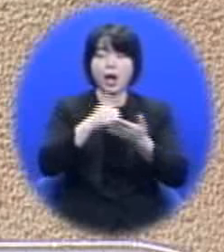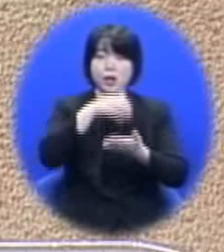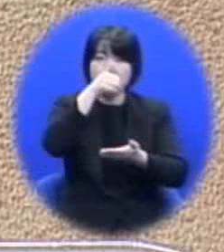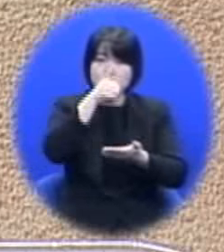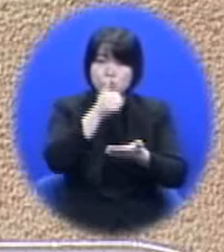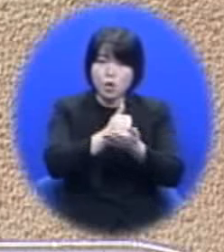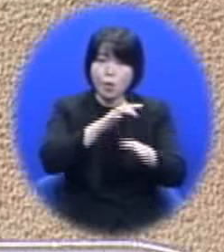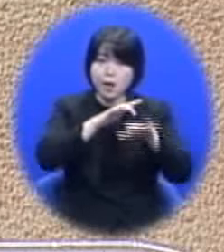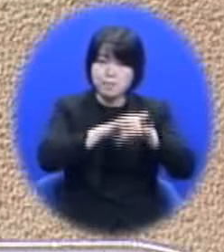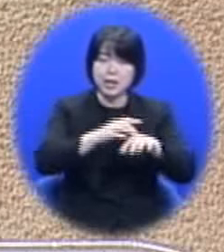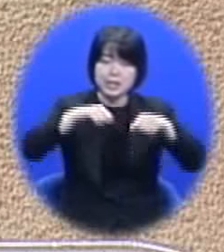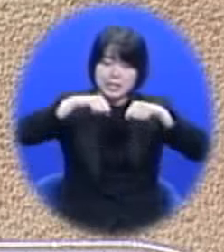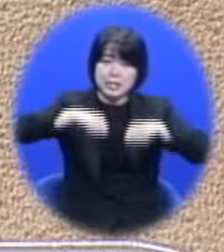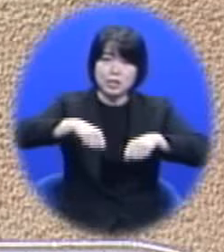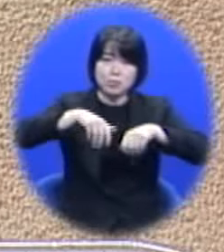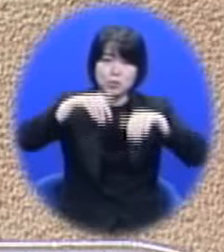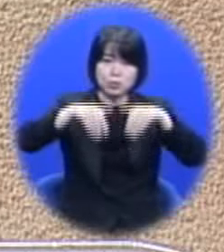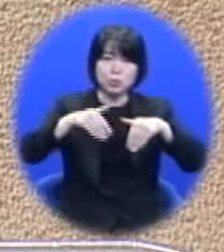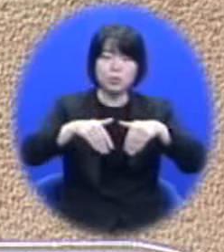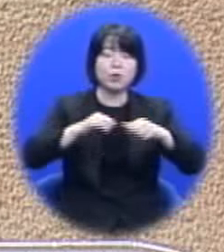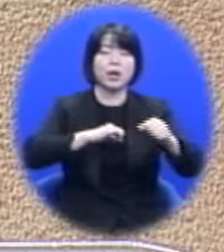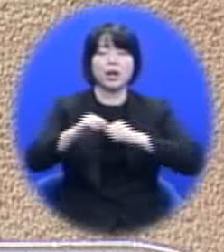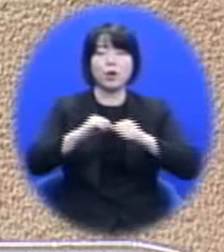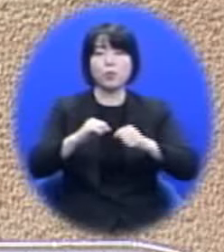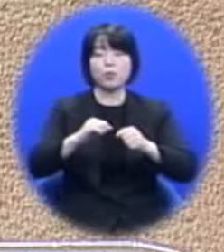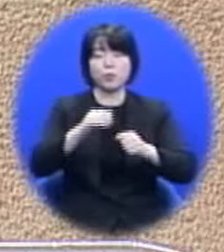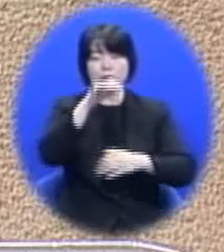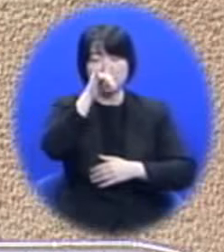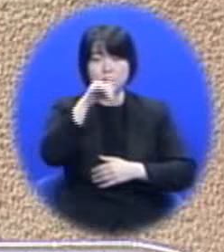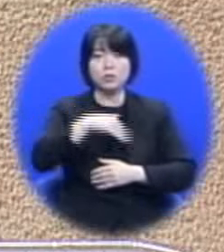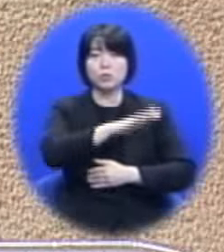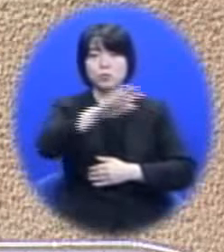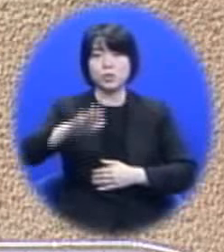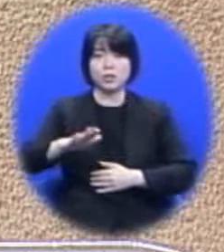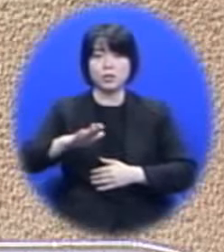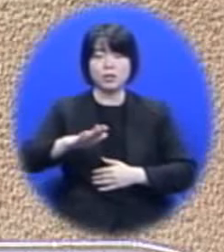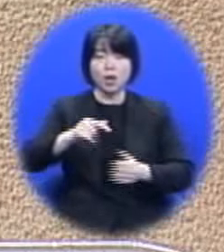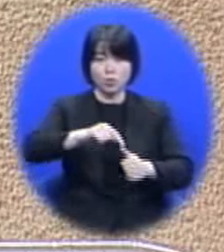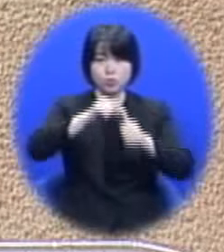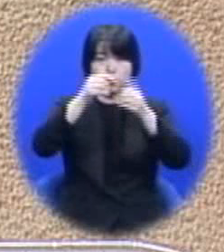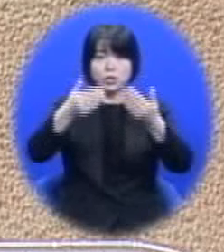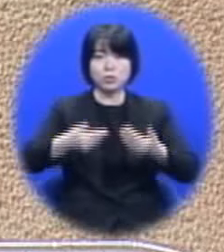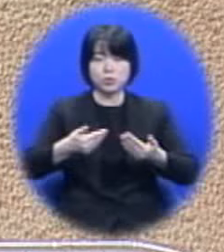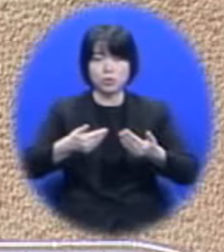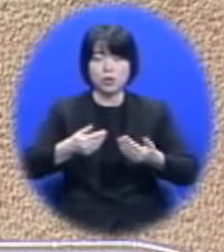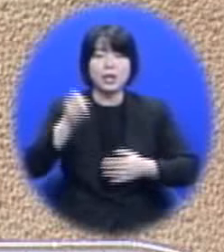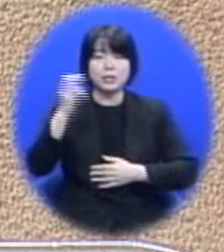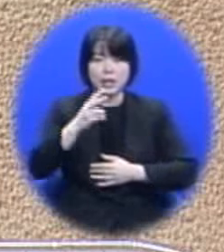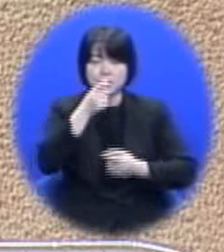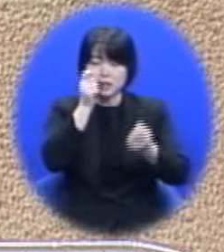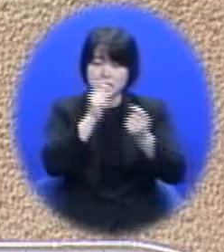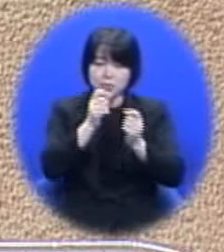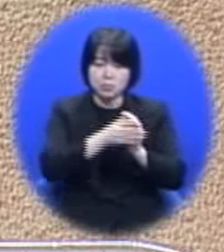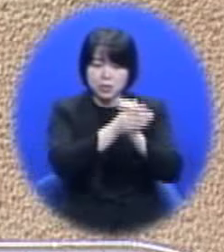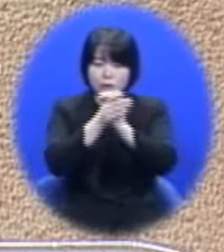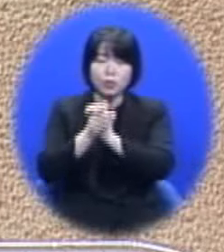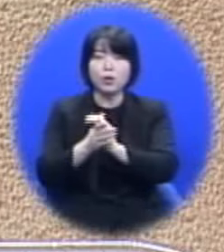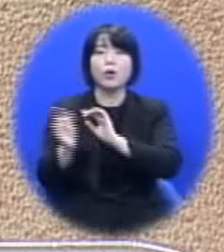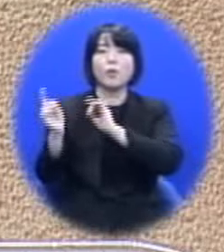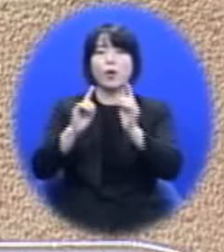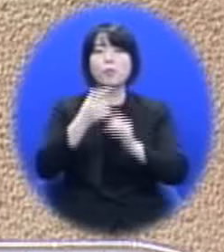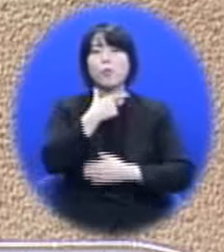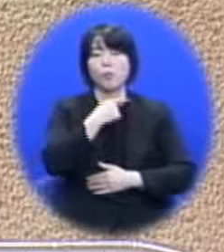있는 사람을 다시 구원해서 하나님과의 친밀한 교제를 회복하기를 원하세요. 지금 이것이